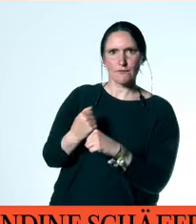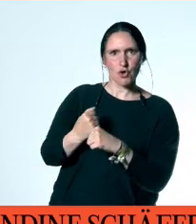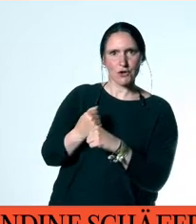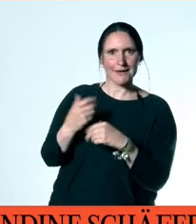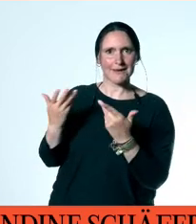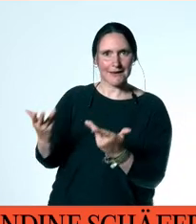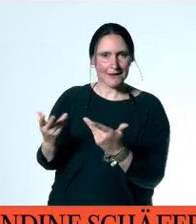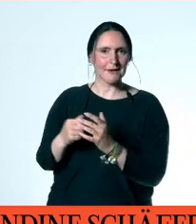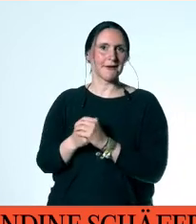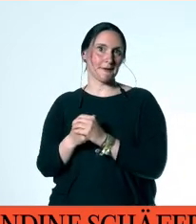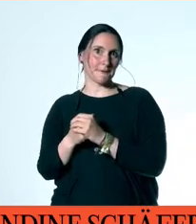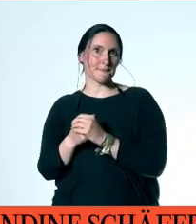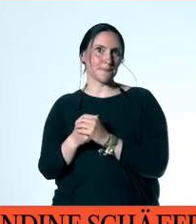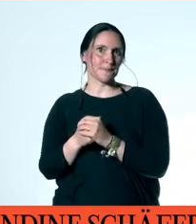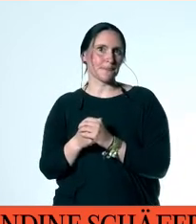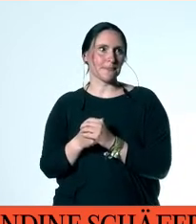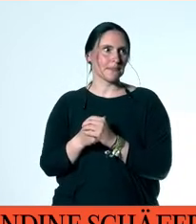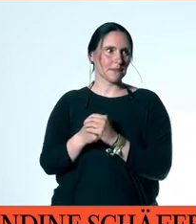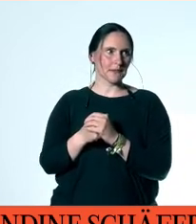will.